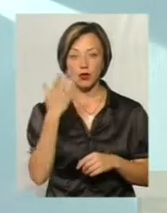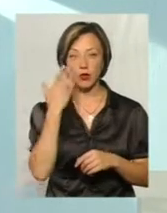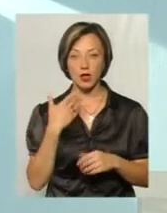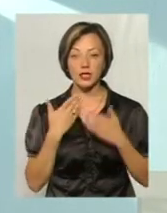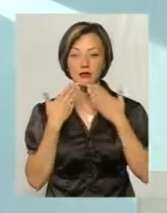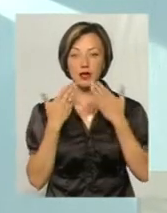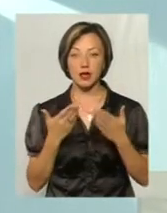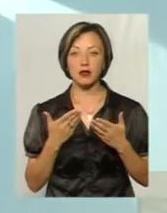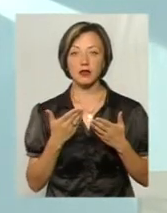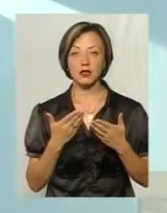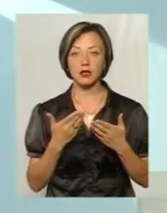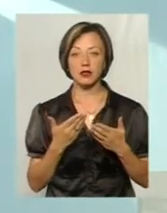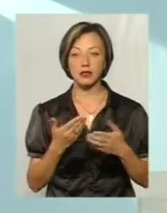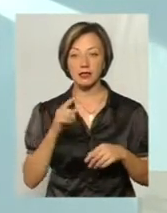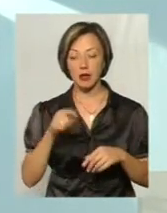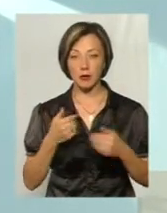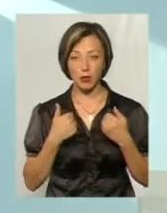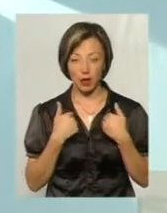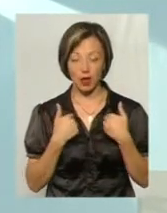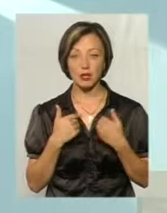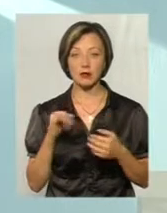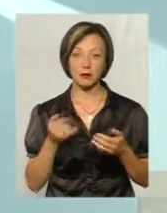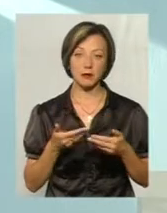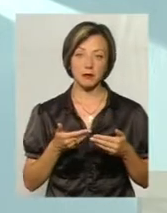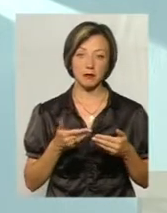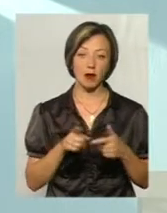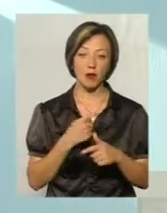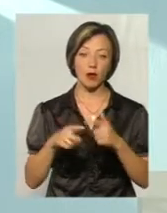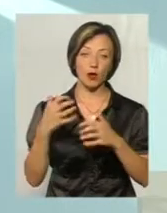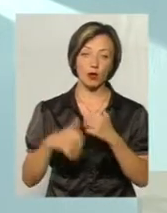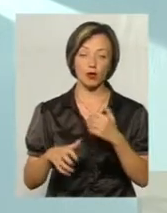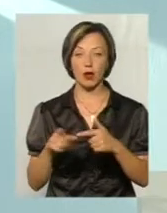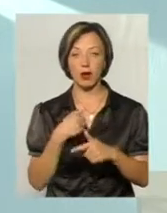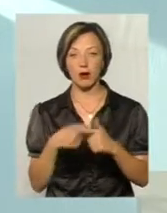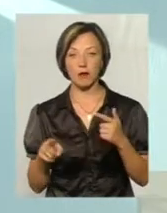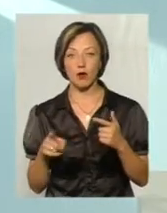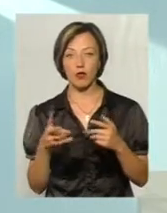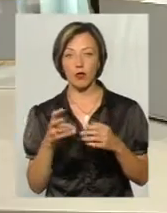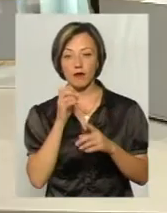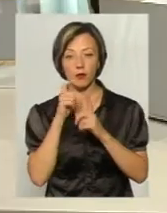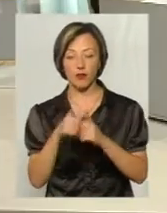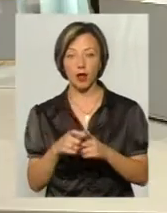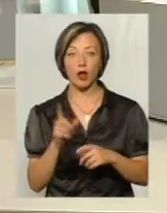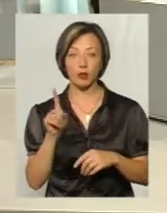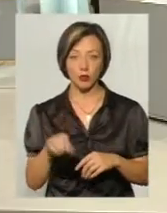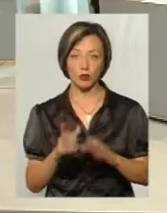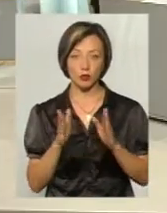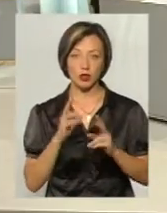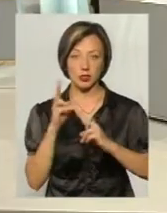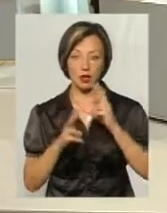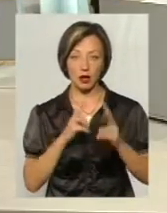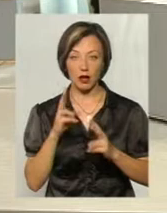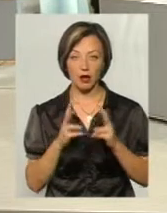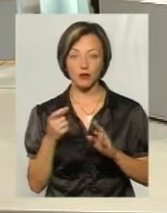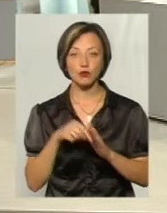звертаються до запитами до нас, і ми чи їх ігноруємо, чи не відповідаємо, а тоді буде скарга.